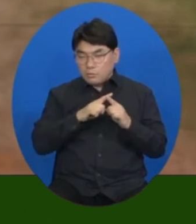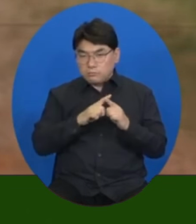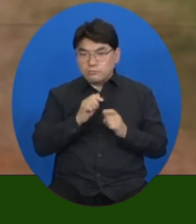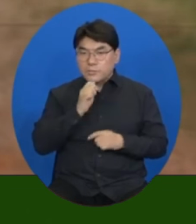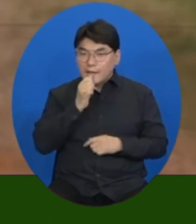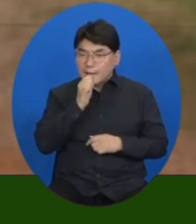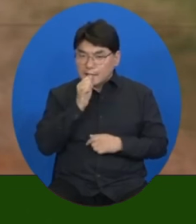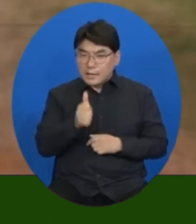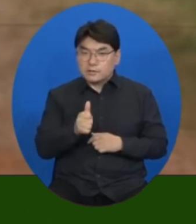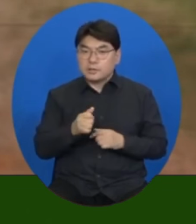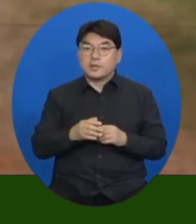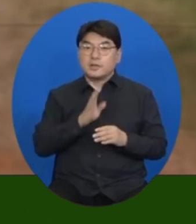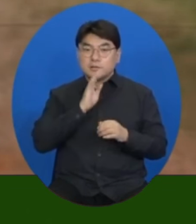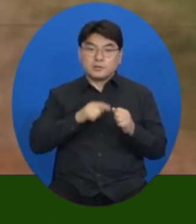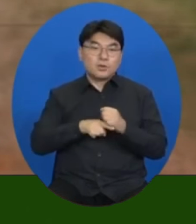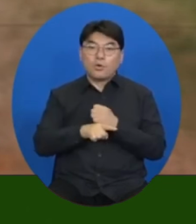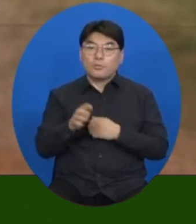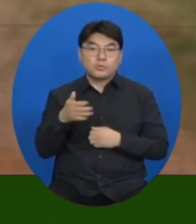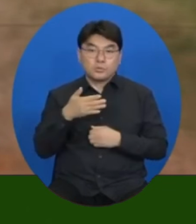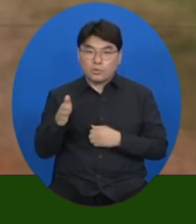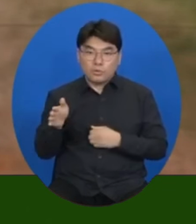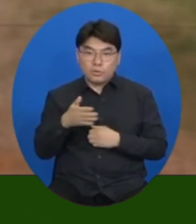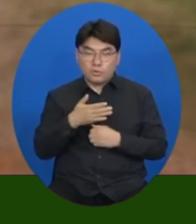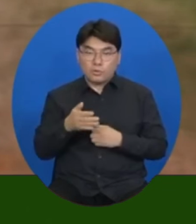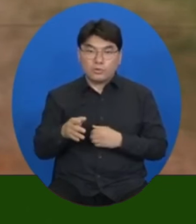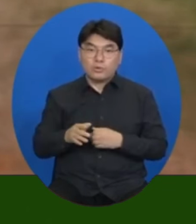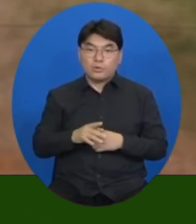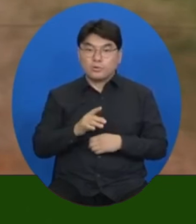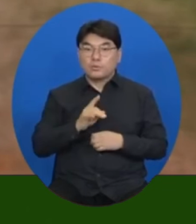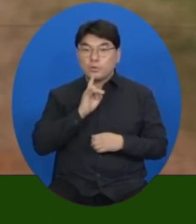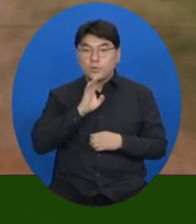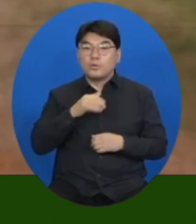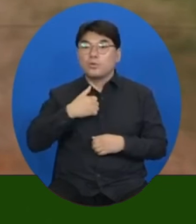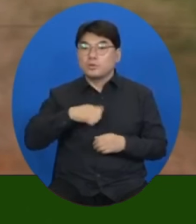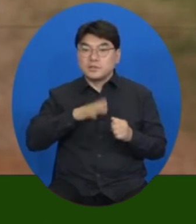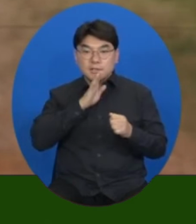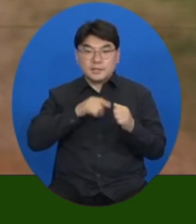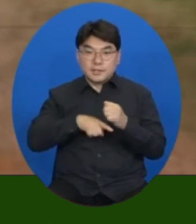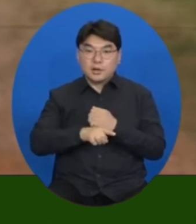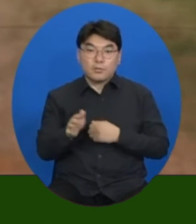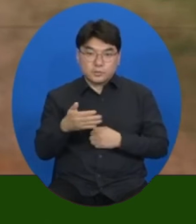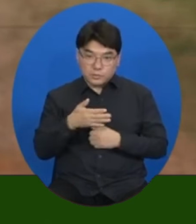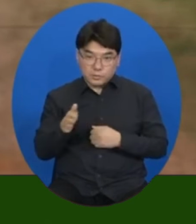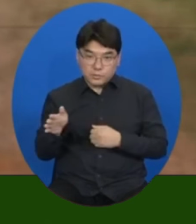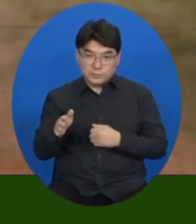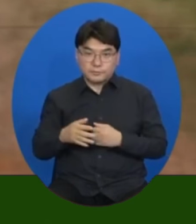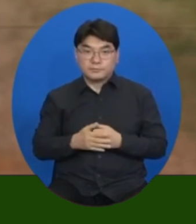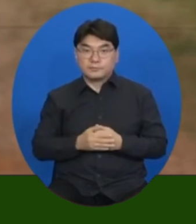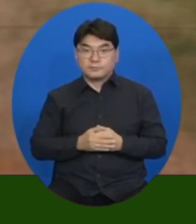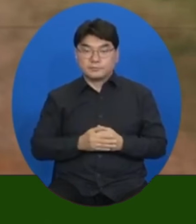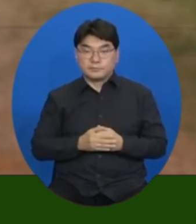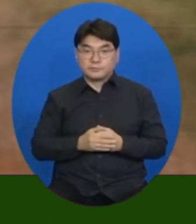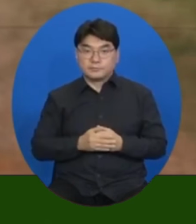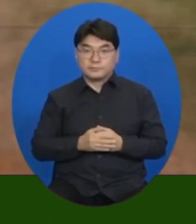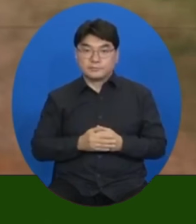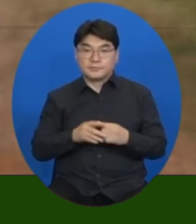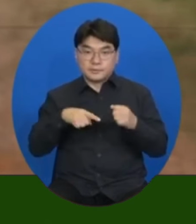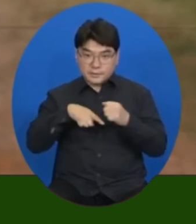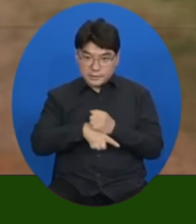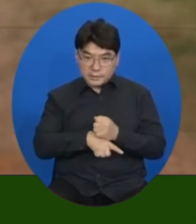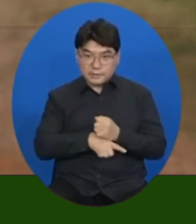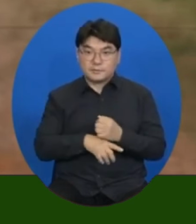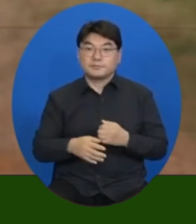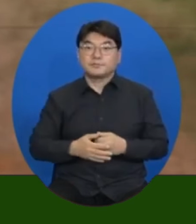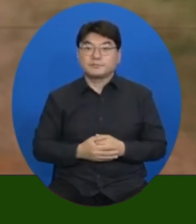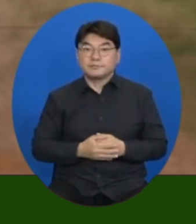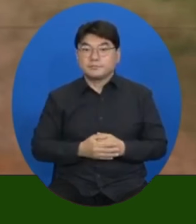다 상대적이 절대 진리를 주장 해서도 안 되고 진리가 있지도 않다라고 하는 뜻이 바로이